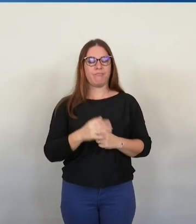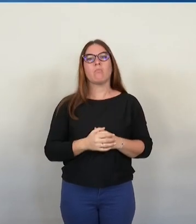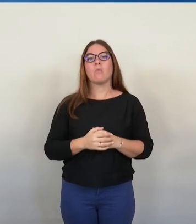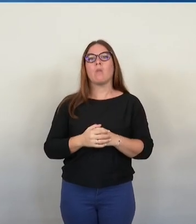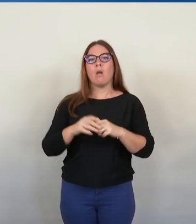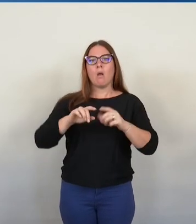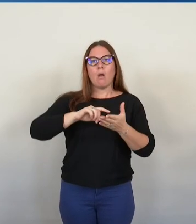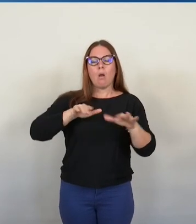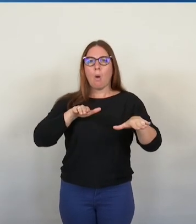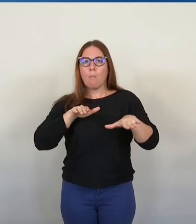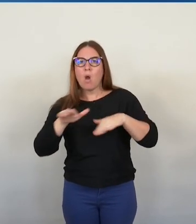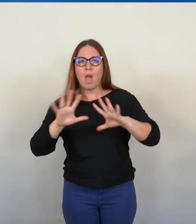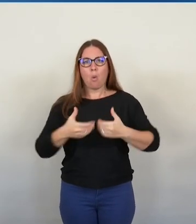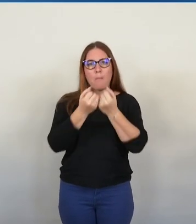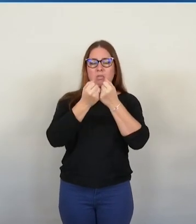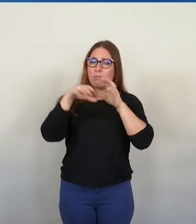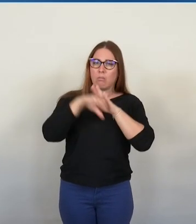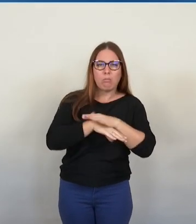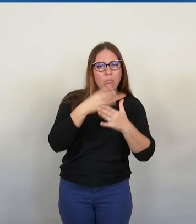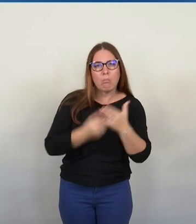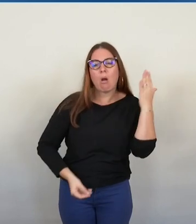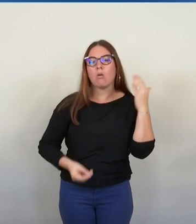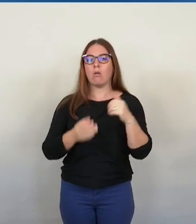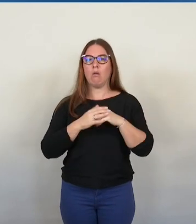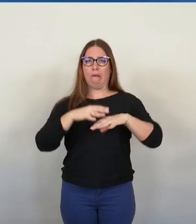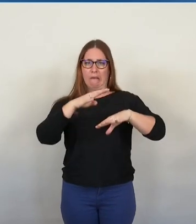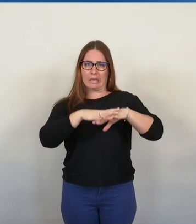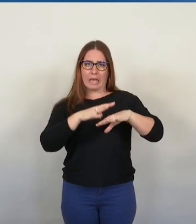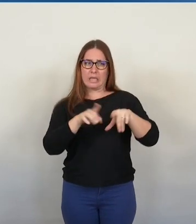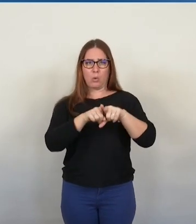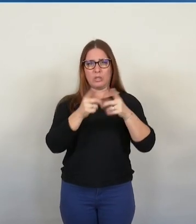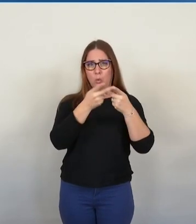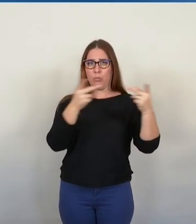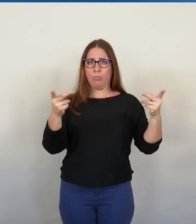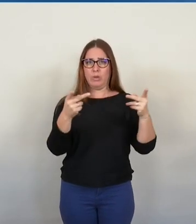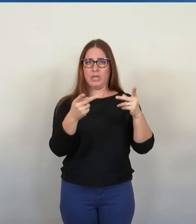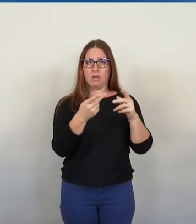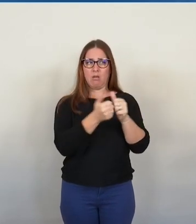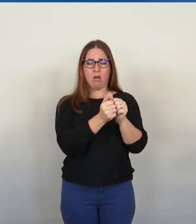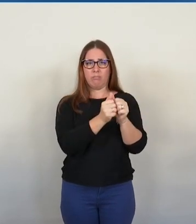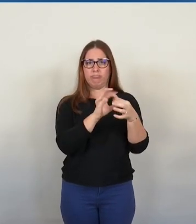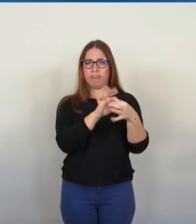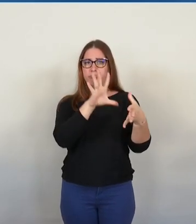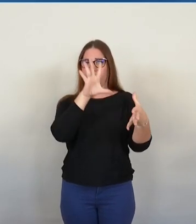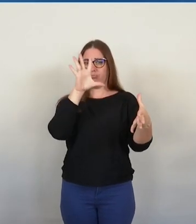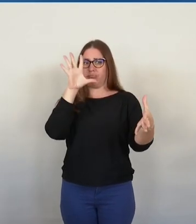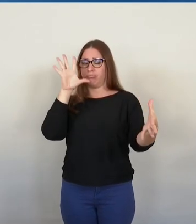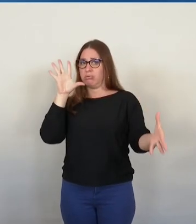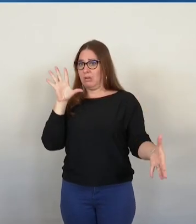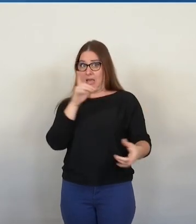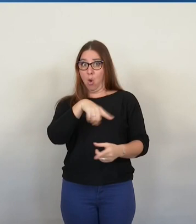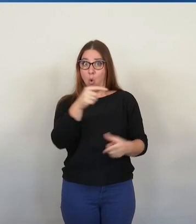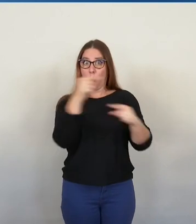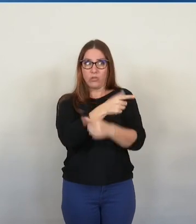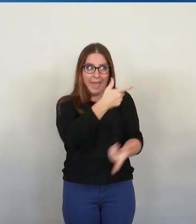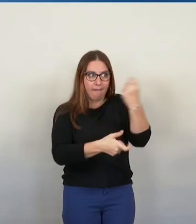moyens et de compétences spécifiques un éloignement de certains quartiers et publics qui sont pourtant ceux qu'on aurait aimé à toucher le